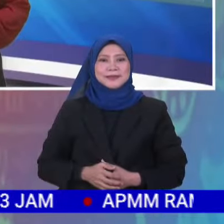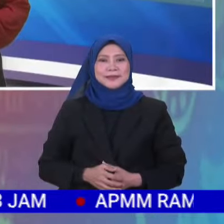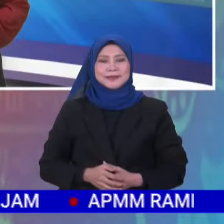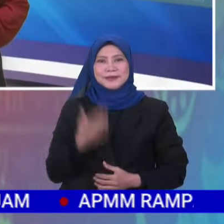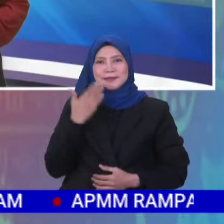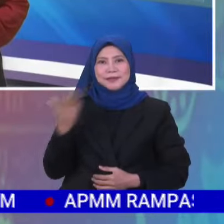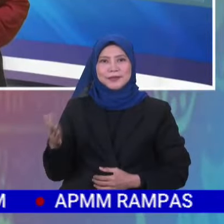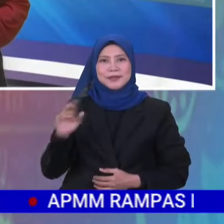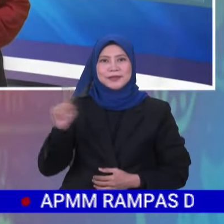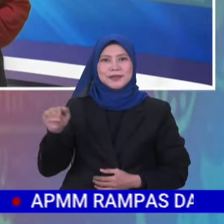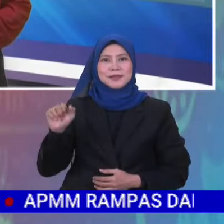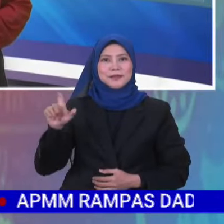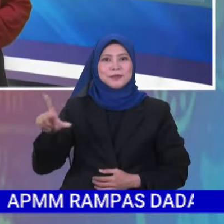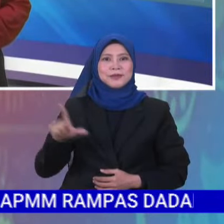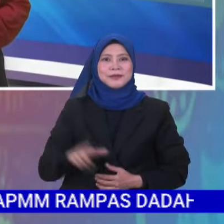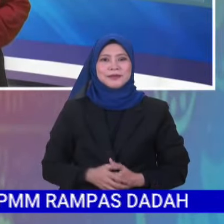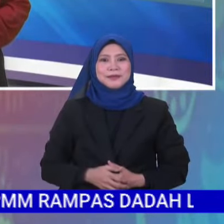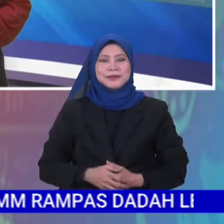terkasih